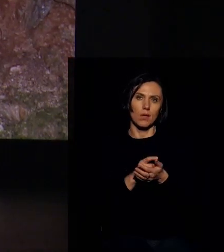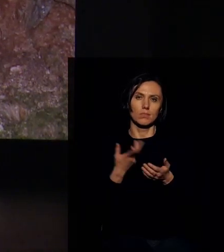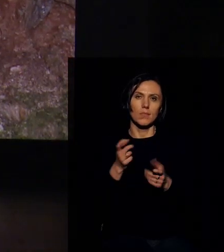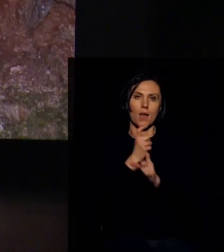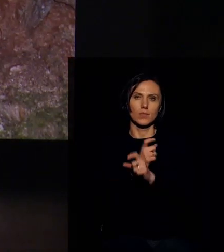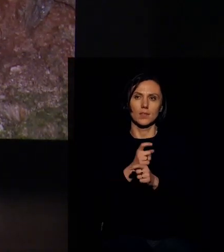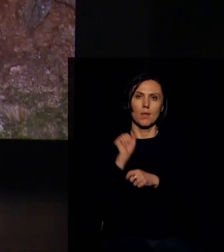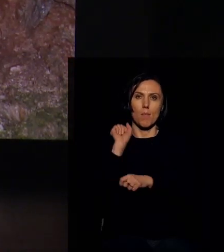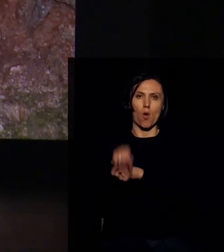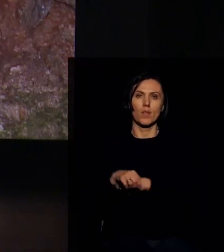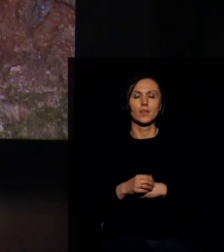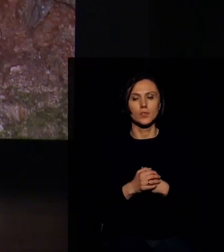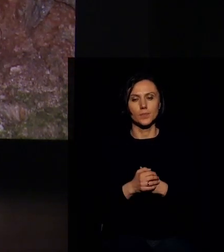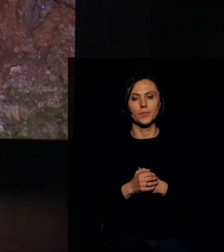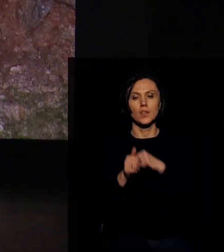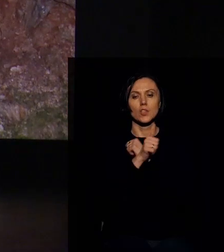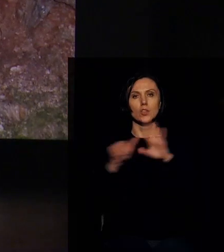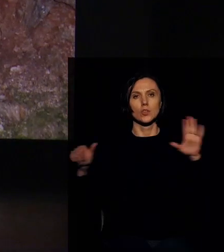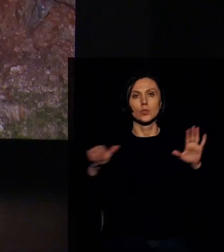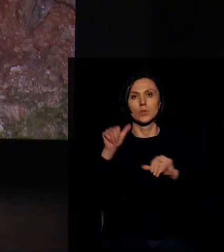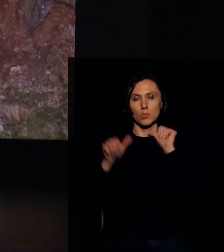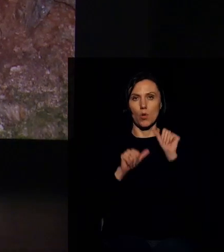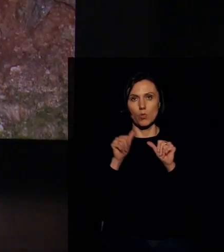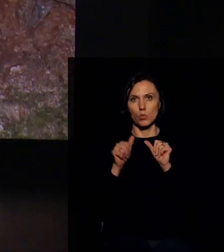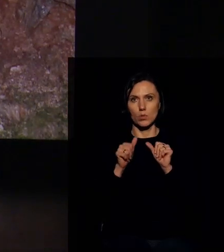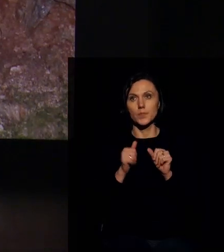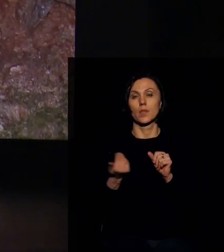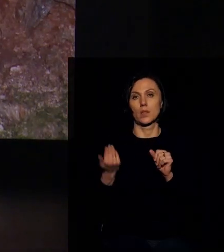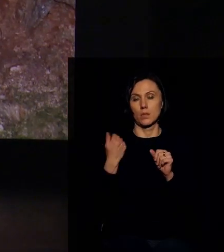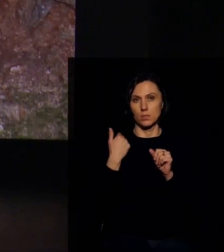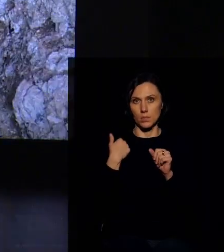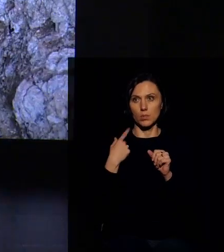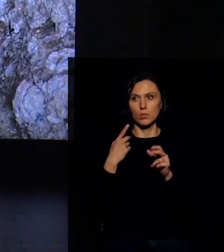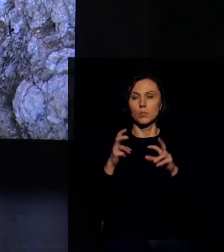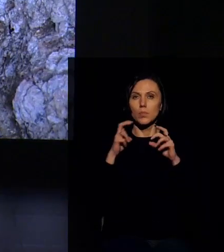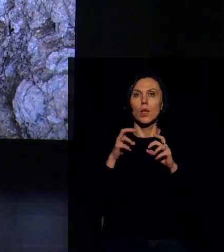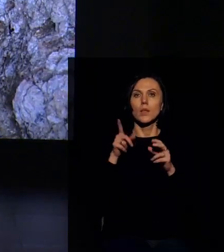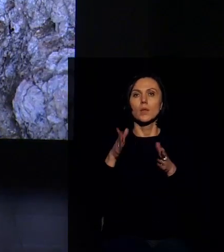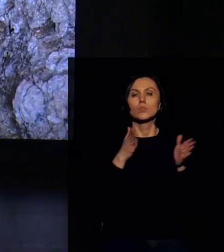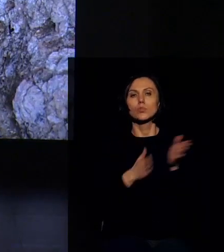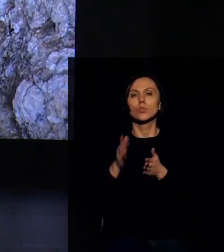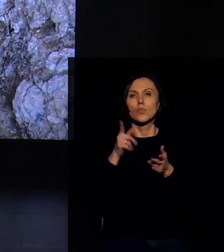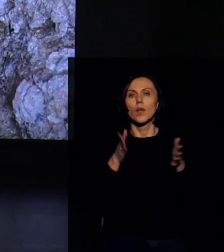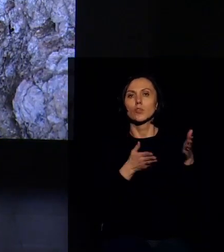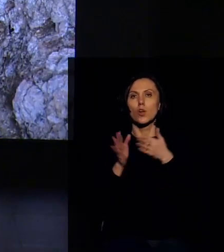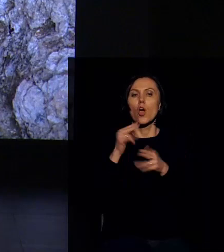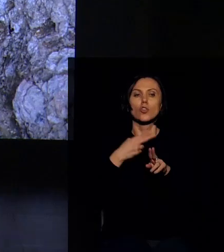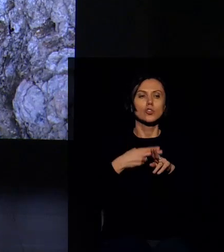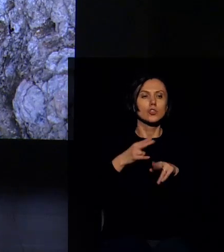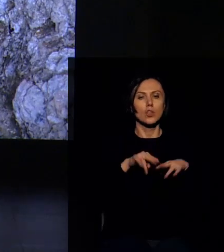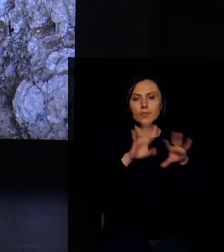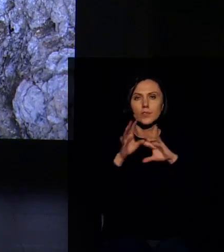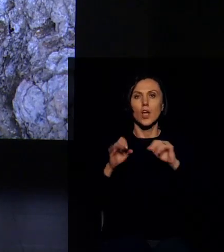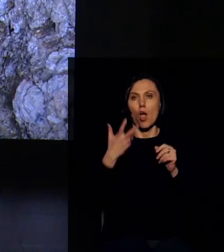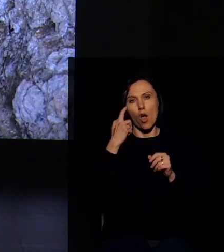Austriaków. A w 1966 roku przystąpiono do właśnie konstruowania tej ferraty i oczyszczono około